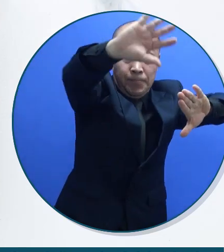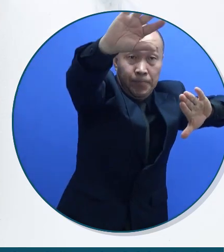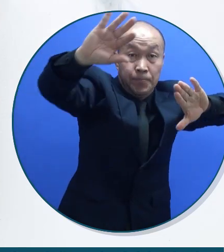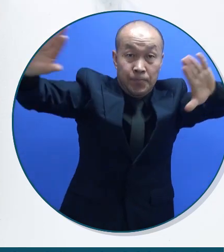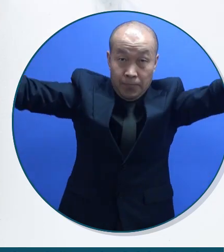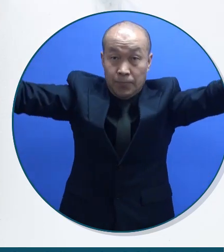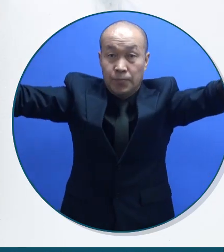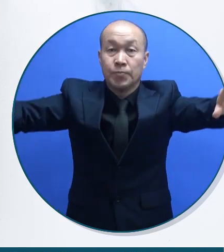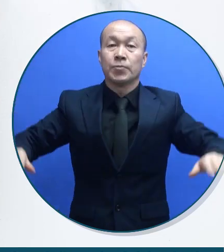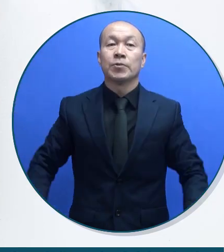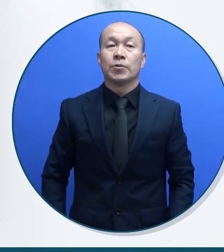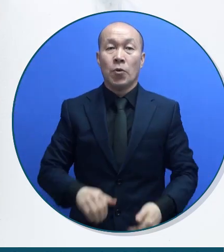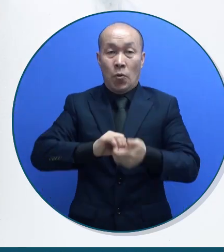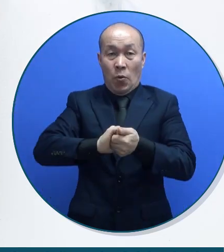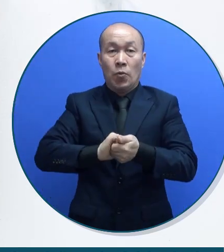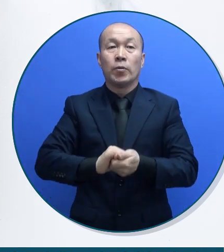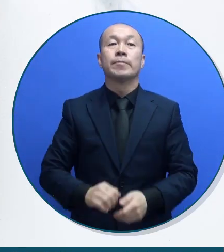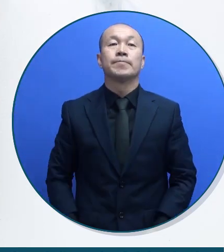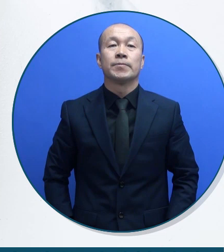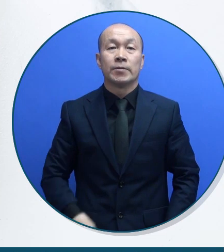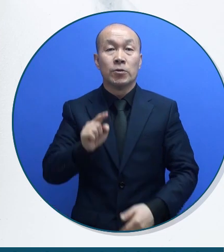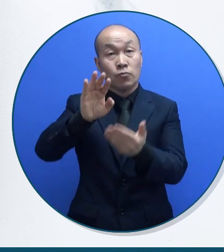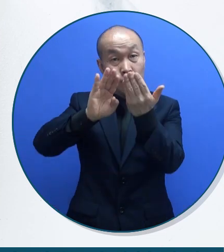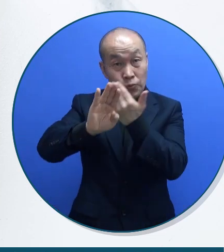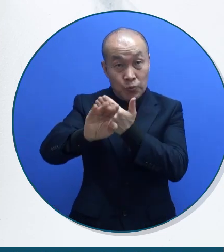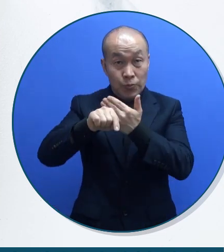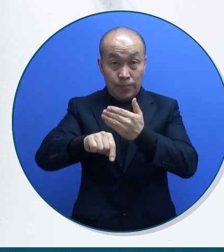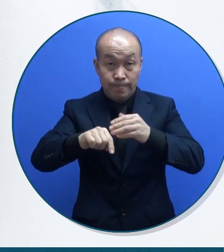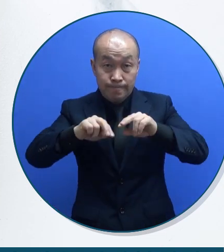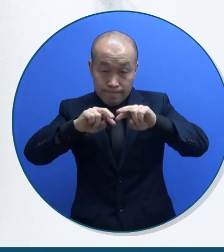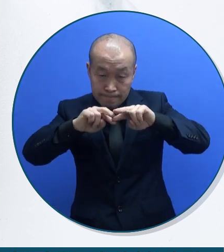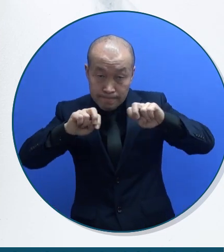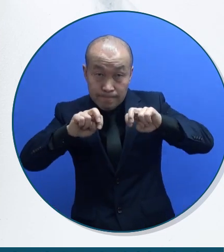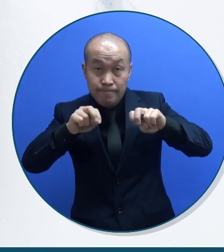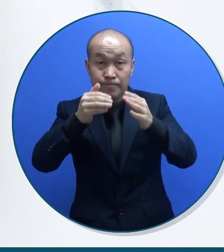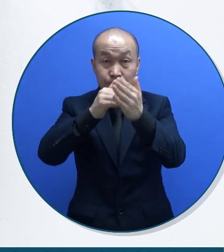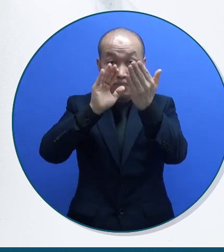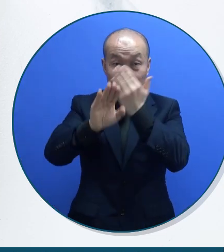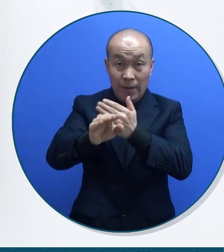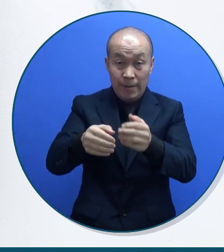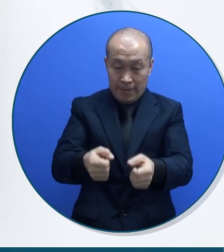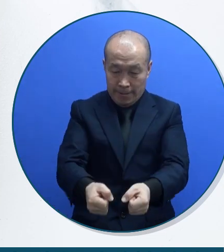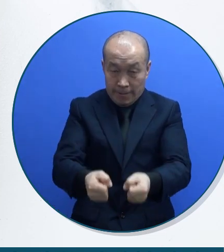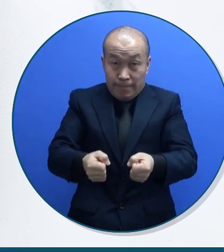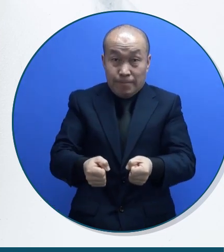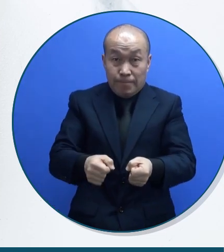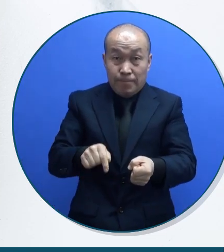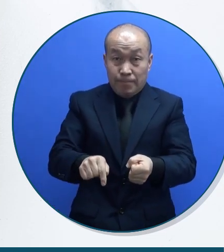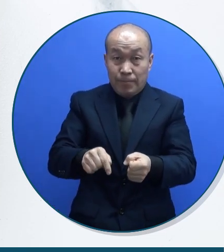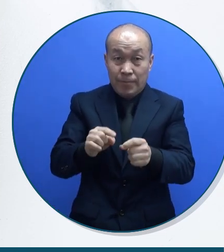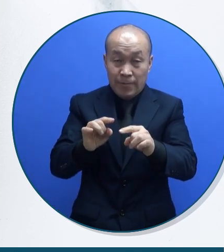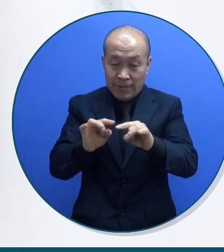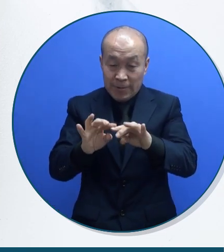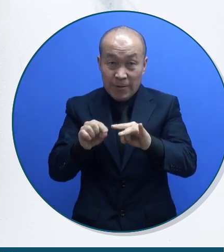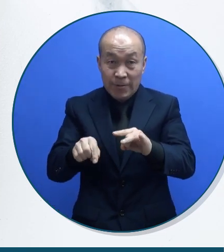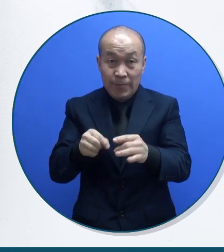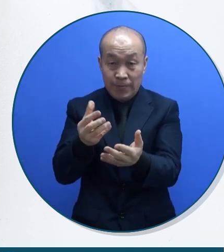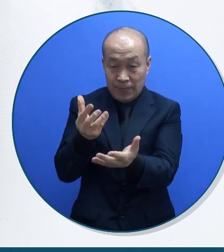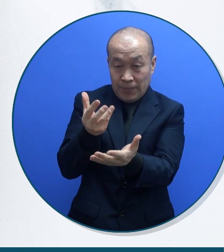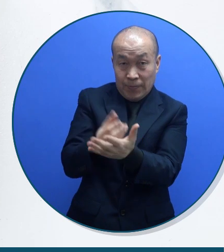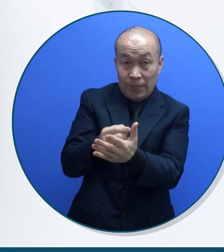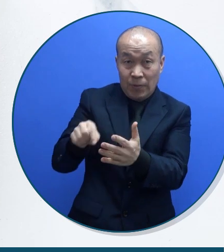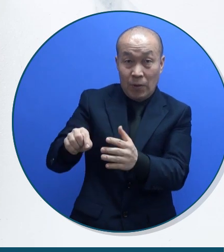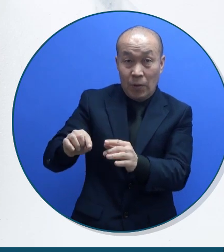잠시 후 리듬 분석이 끝나고 자동심장 충격기는 정기적 충격을 위해 충전을 시작합니다. 제세동 해야